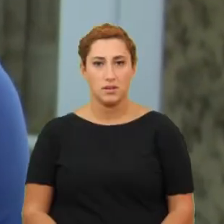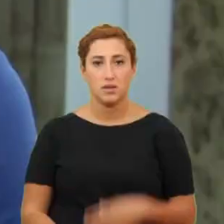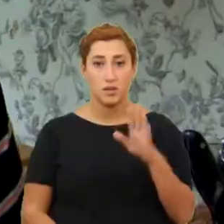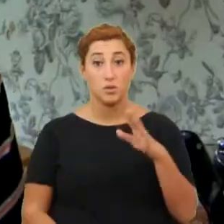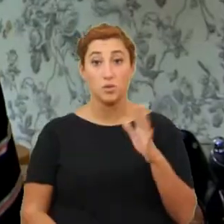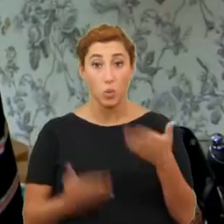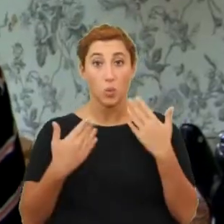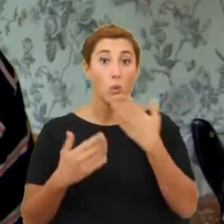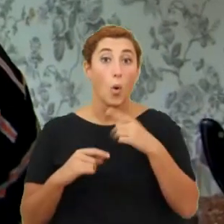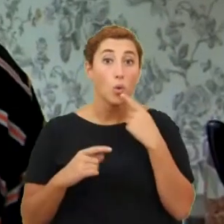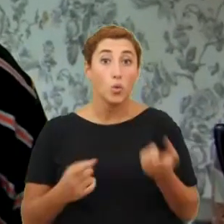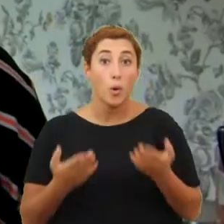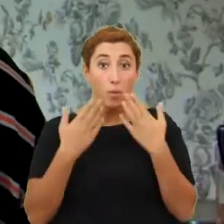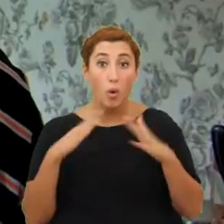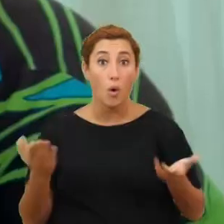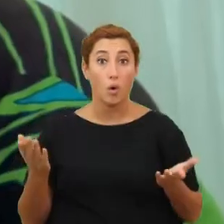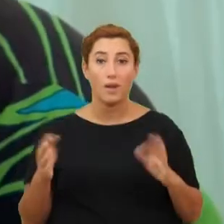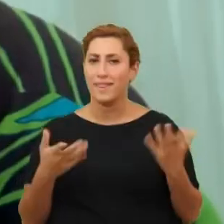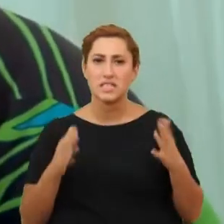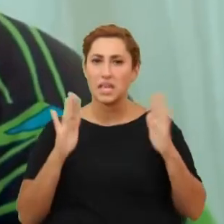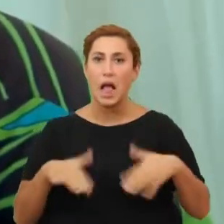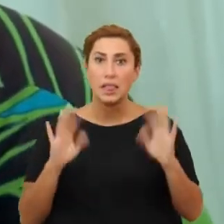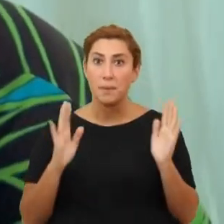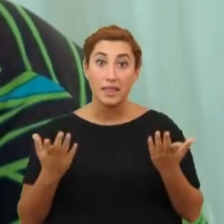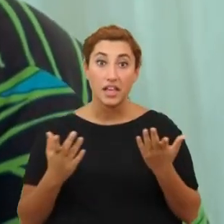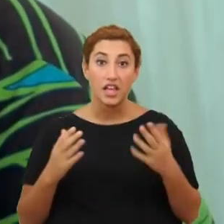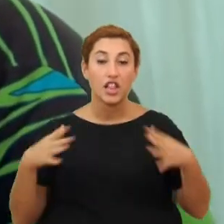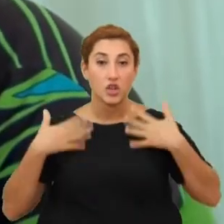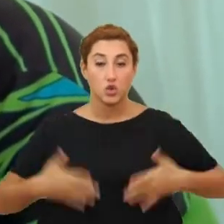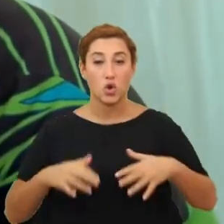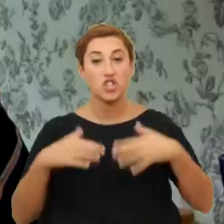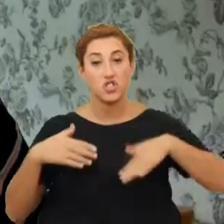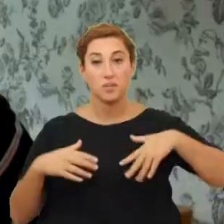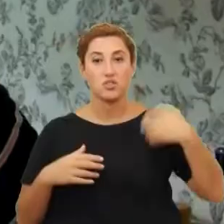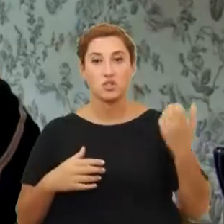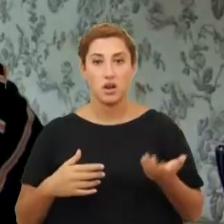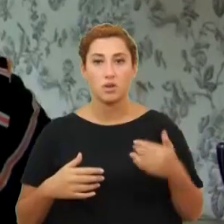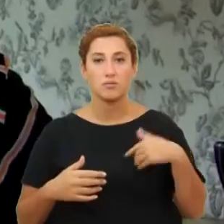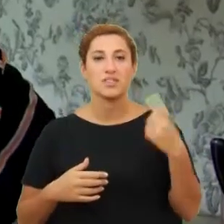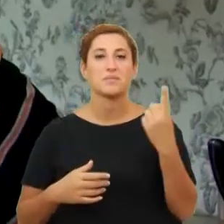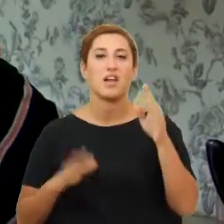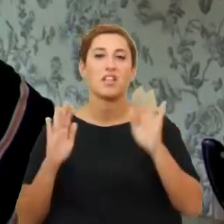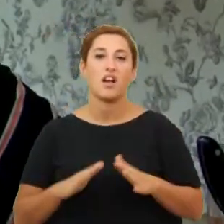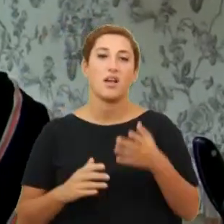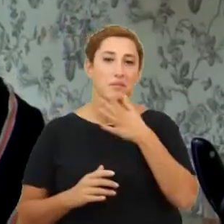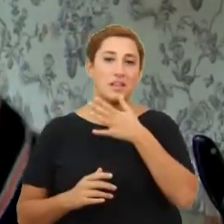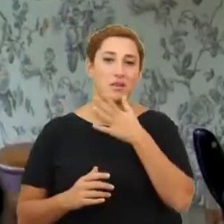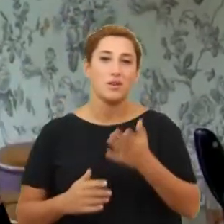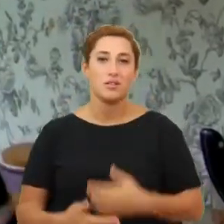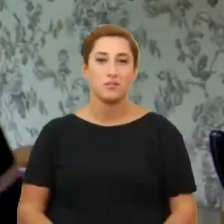Şükrü döküyor. Yok diyorum kız. Ya. Nasıl kalmadı ki? Tişörtünden çıkart cebinden. Burada bir tane kalmış